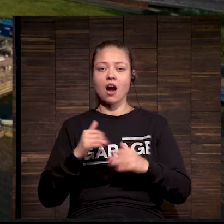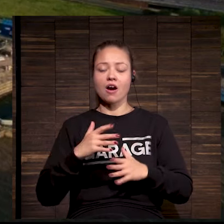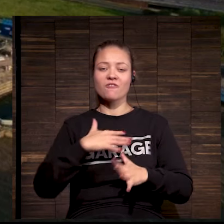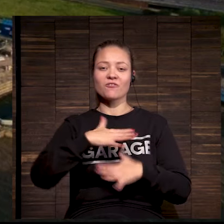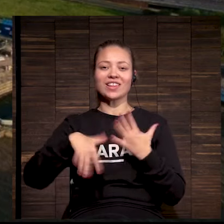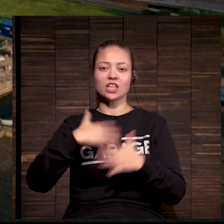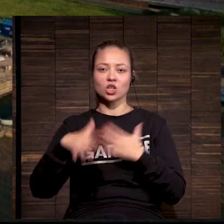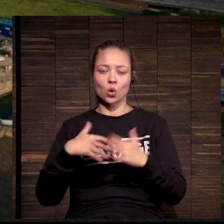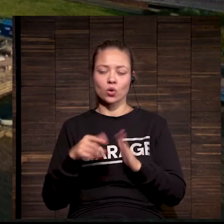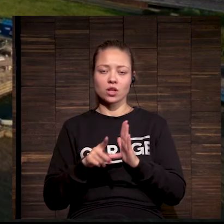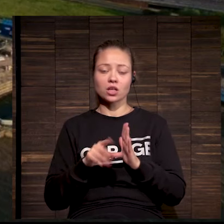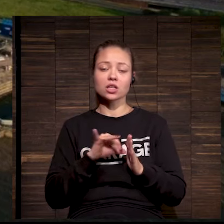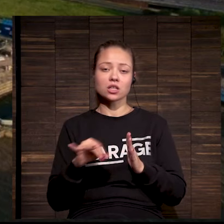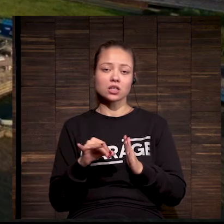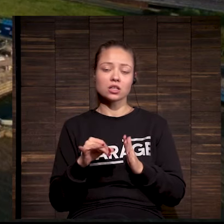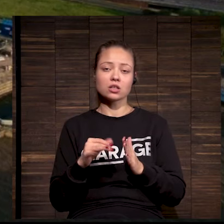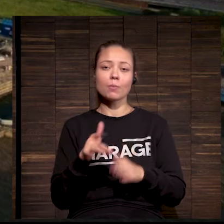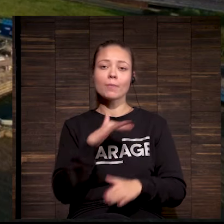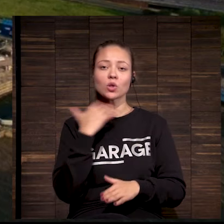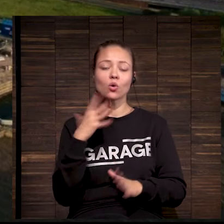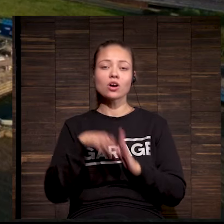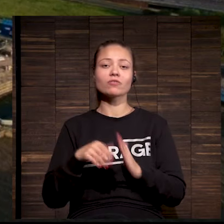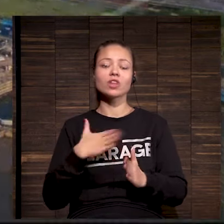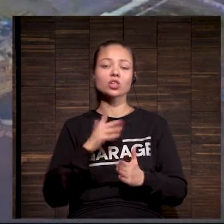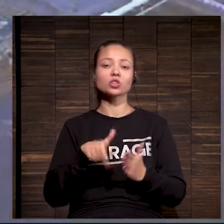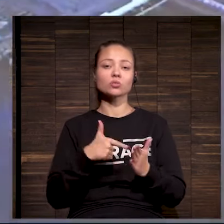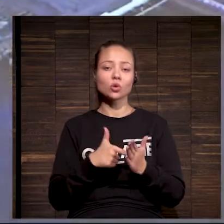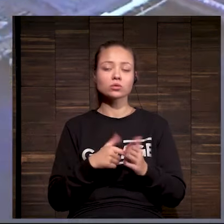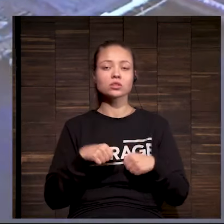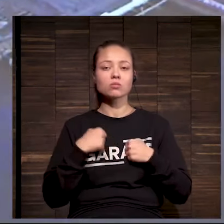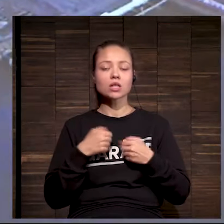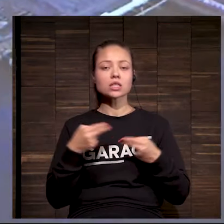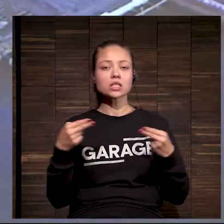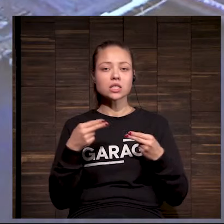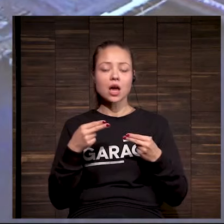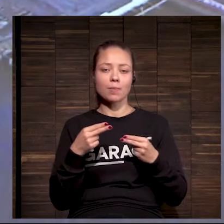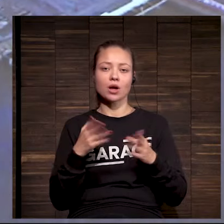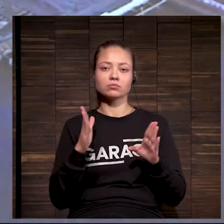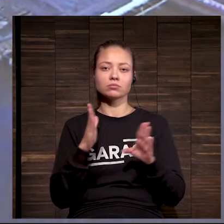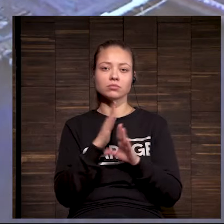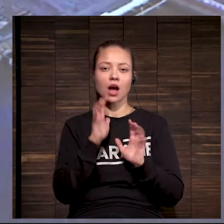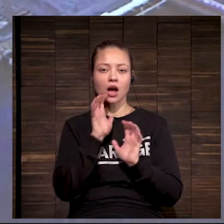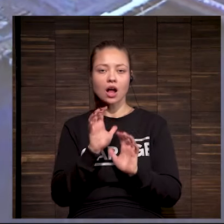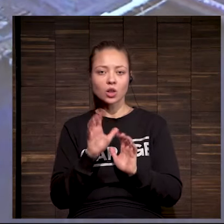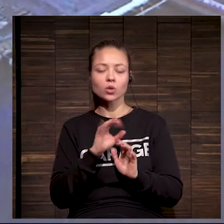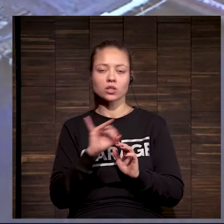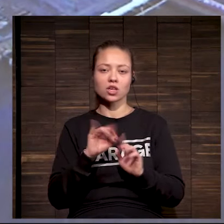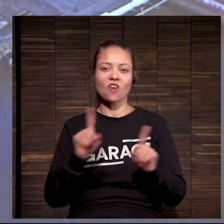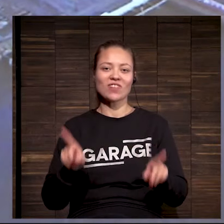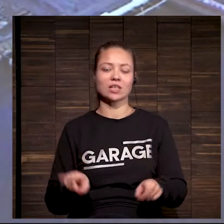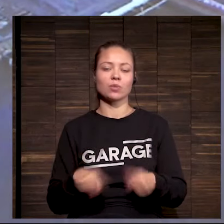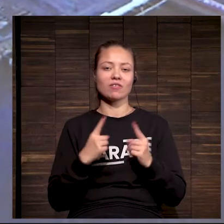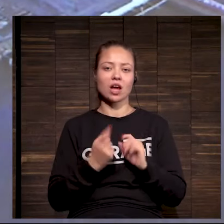много в нашем городе сейчас занимается именно темой экология возобновляемых источников энергии